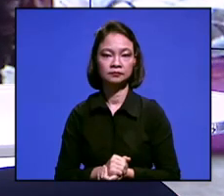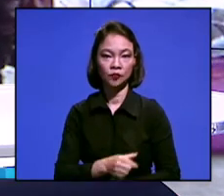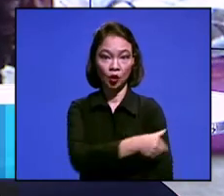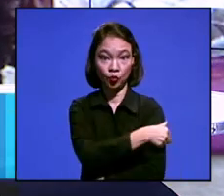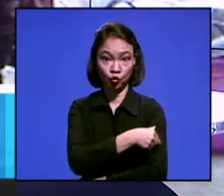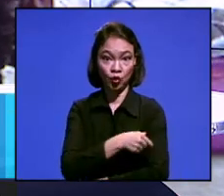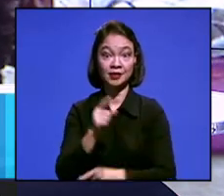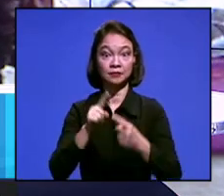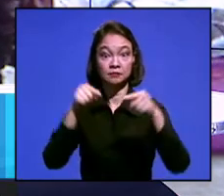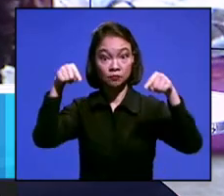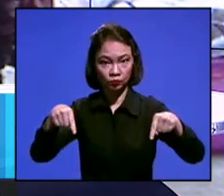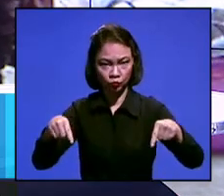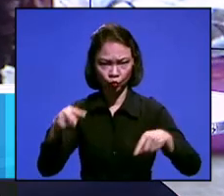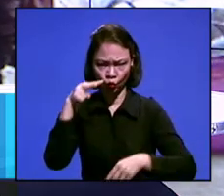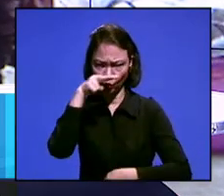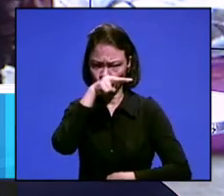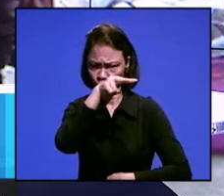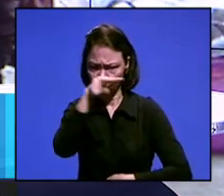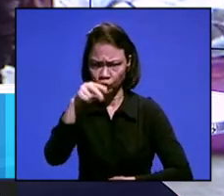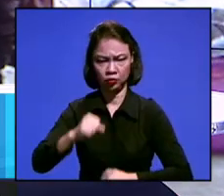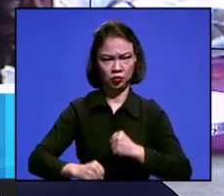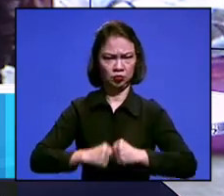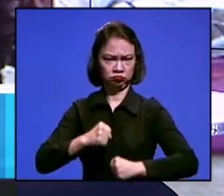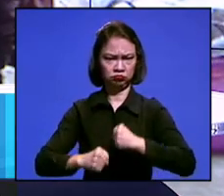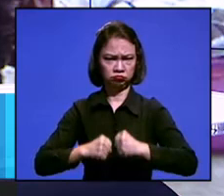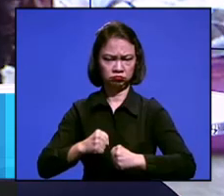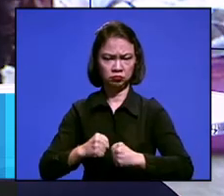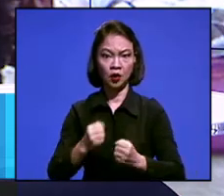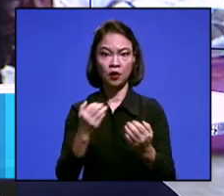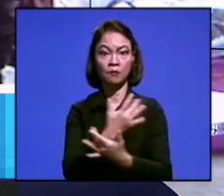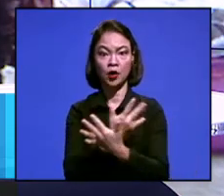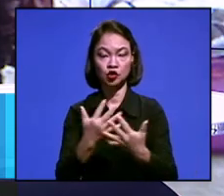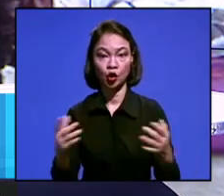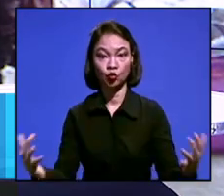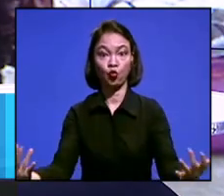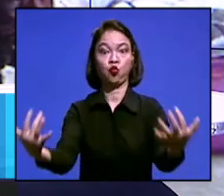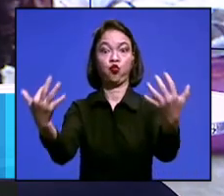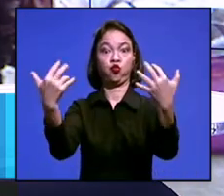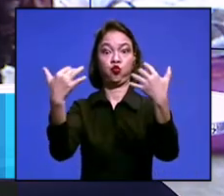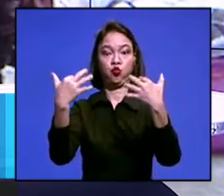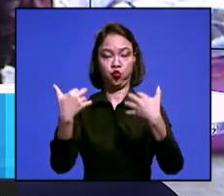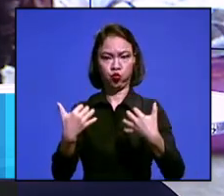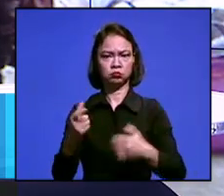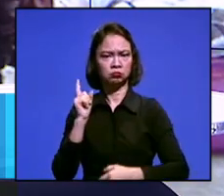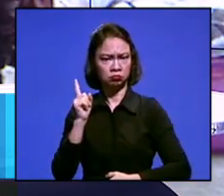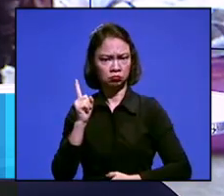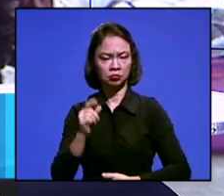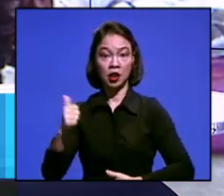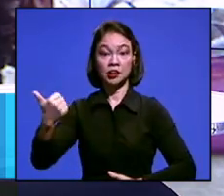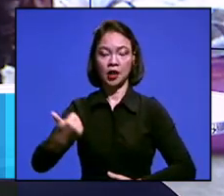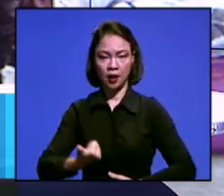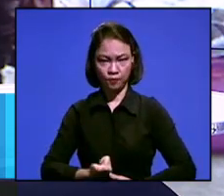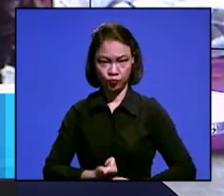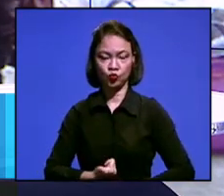Petugas hingga kini masih terus memantau adanya kegiatan yang menyebabkan warga berkumpul dalam jumlah banyak. Salah satunya meminta tamu